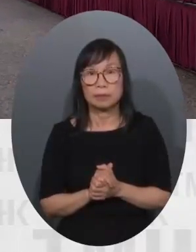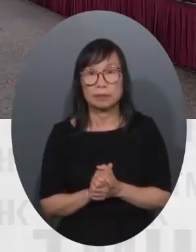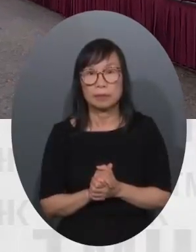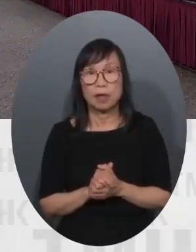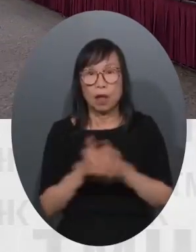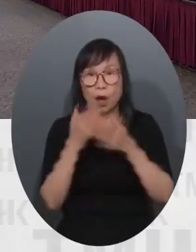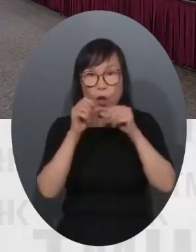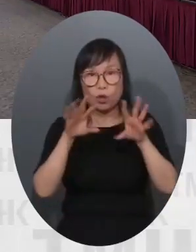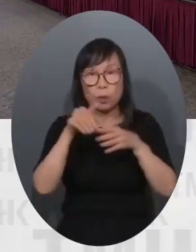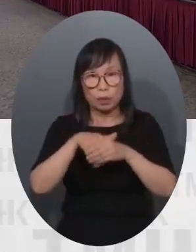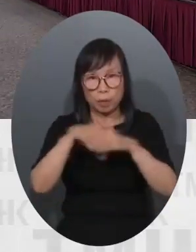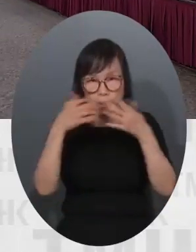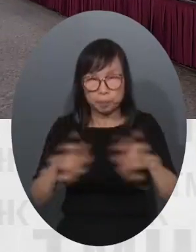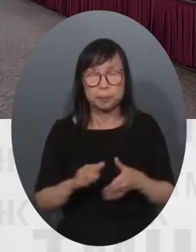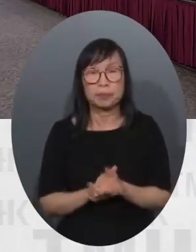我宣布投票結束。